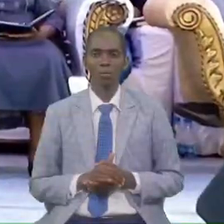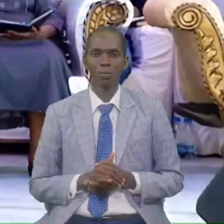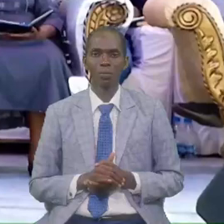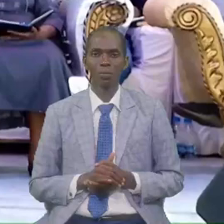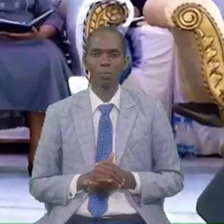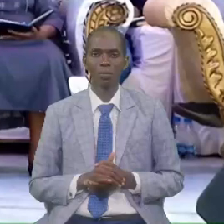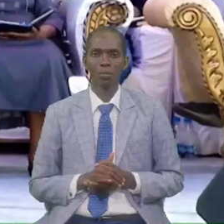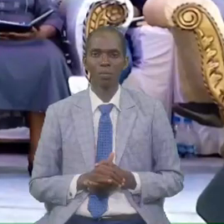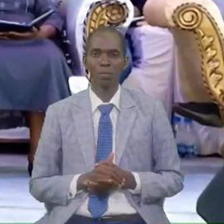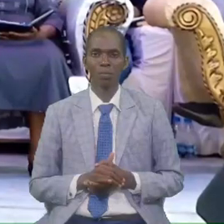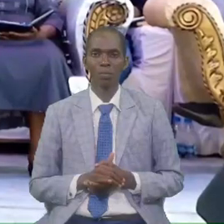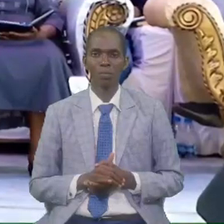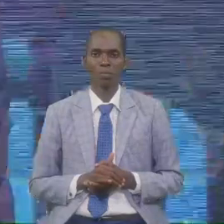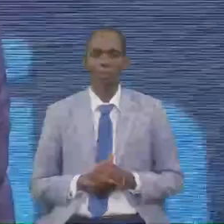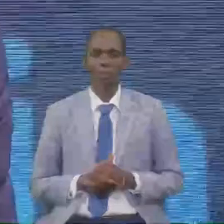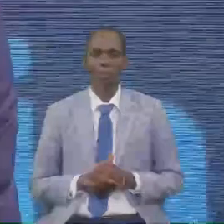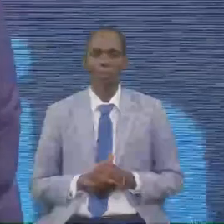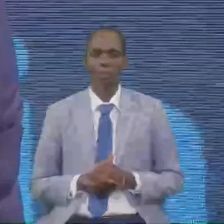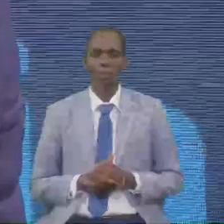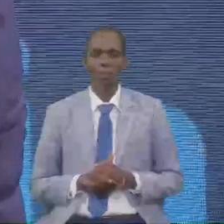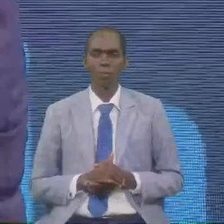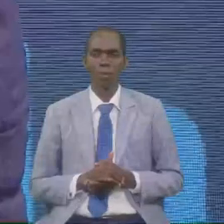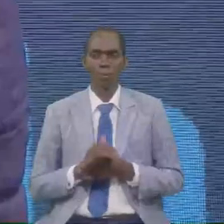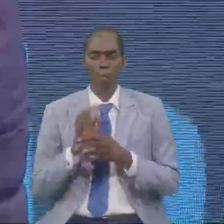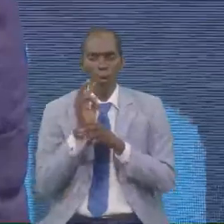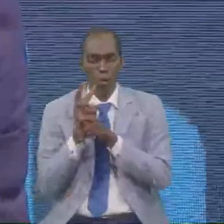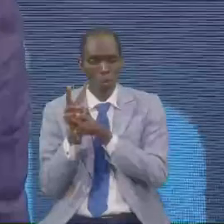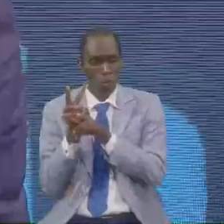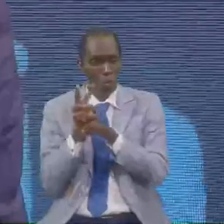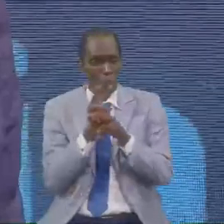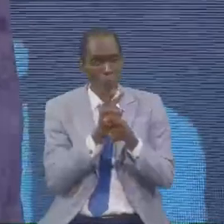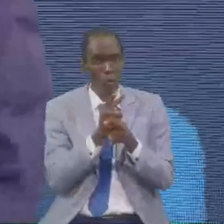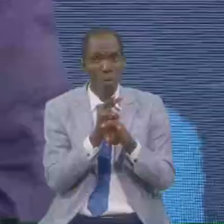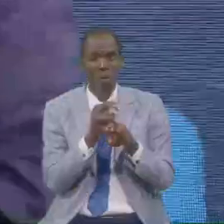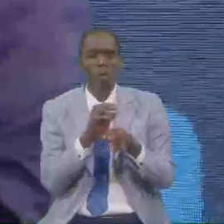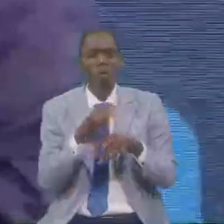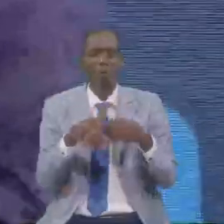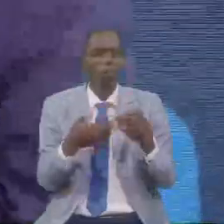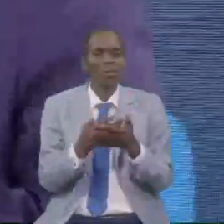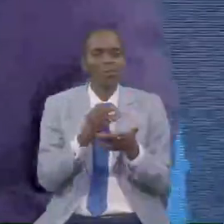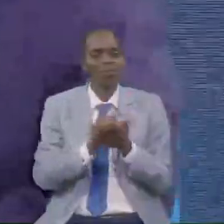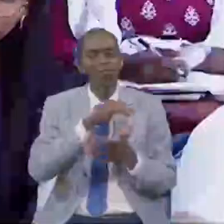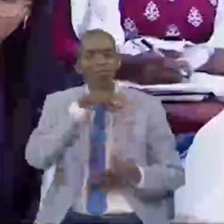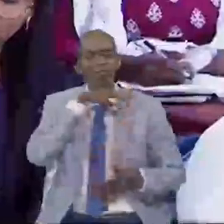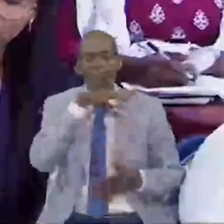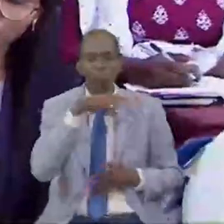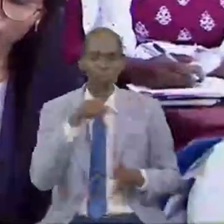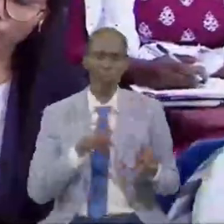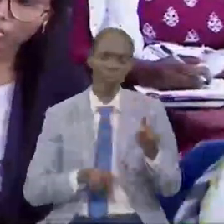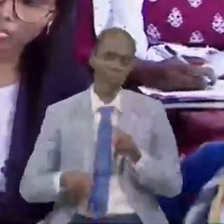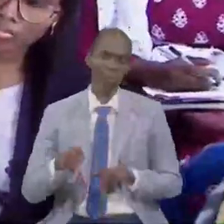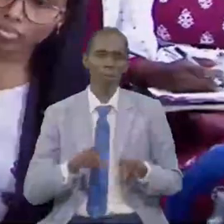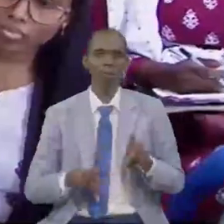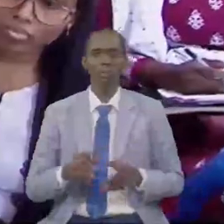Veille sur ces